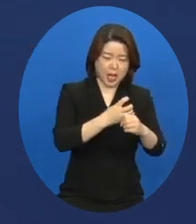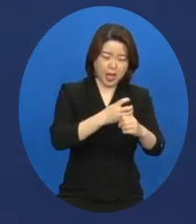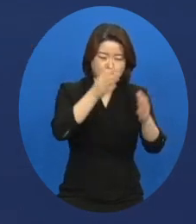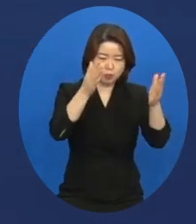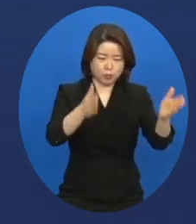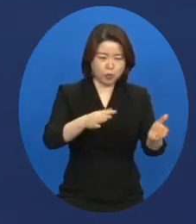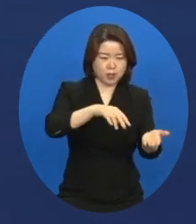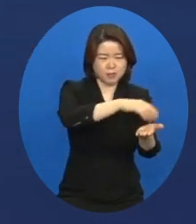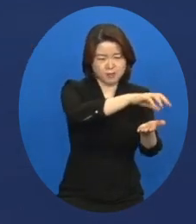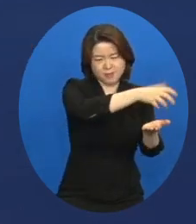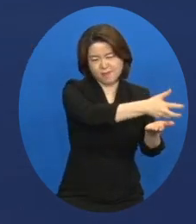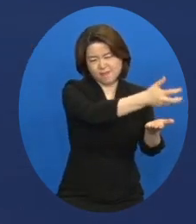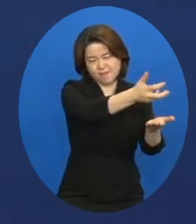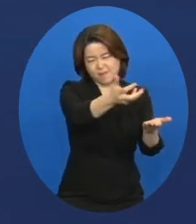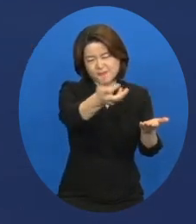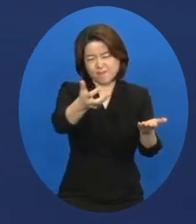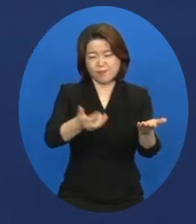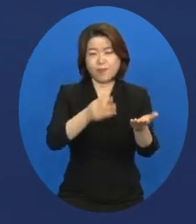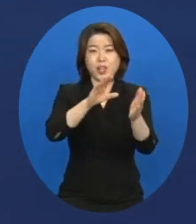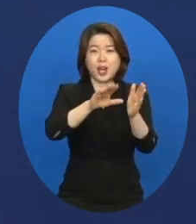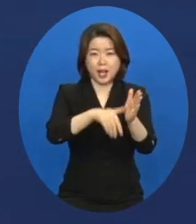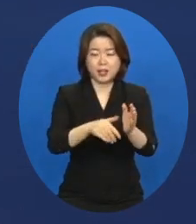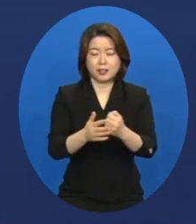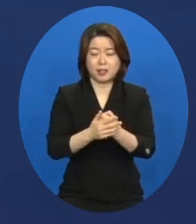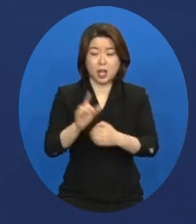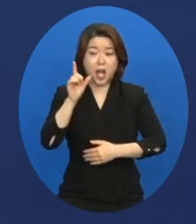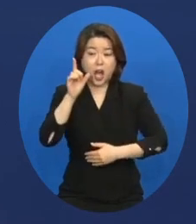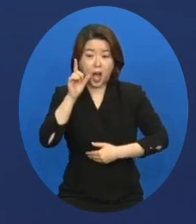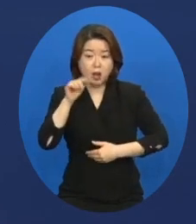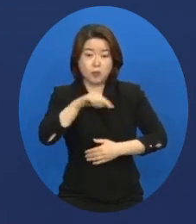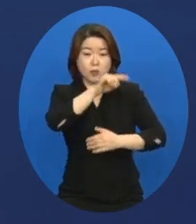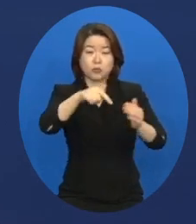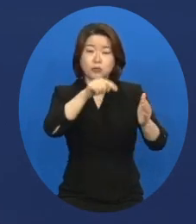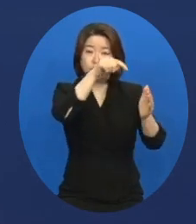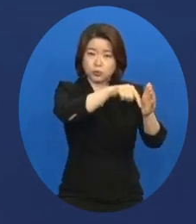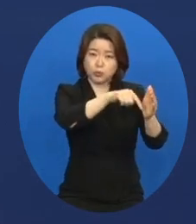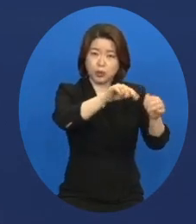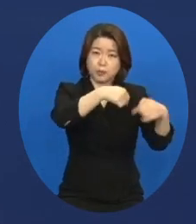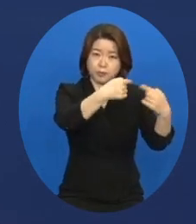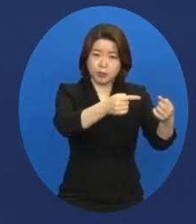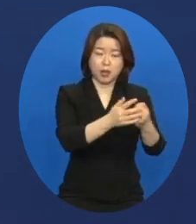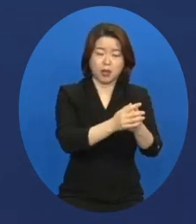때 갈렙도 이스라엘 백성 중에 있었기 때문에 어쩔 수 없이